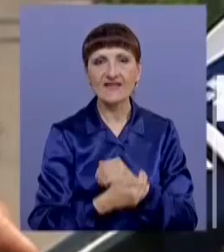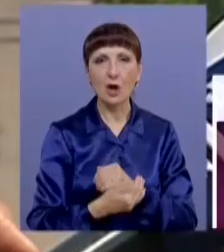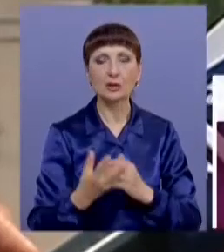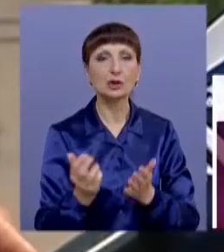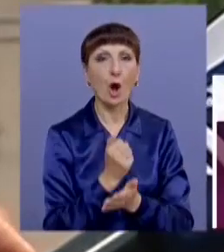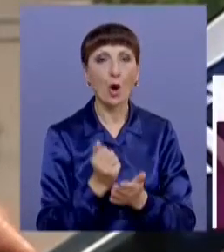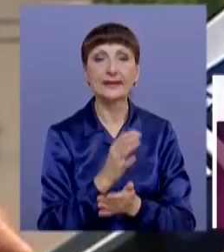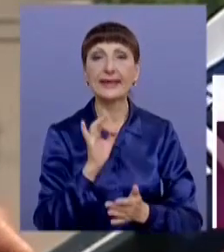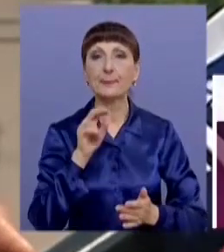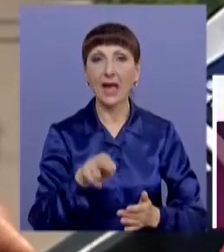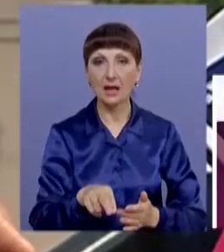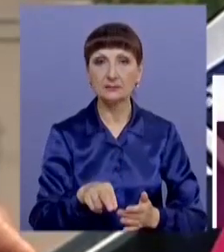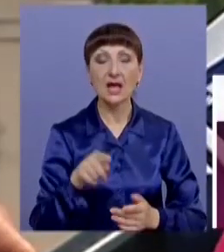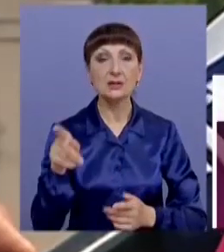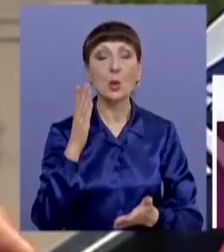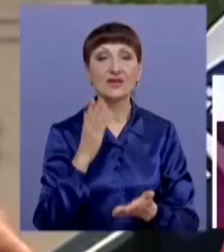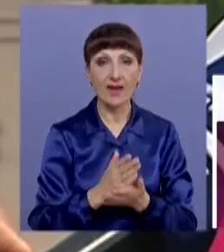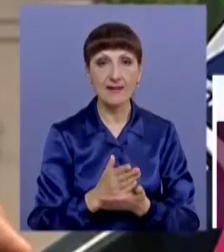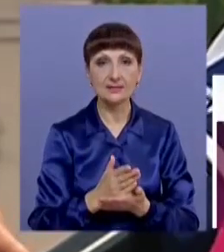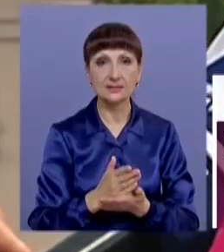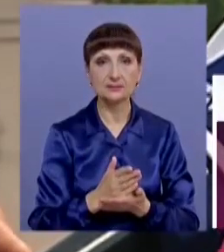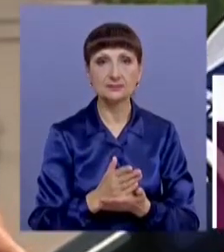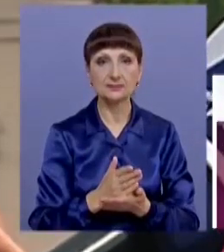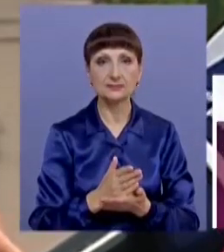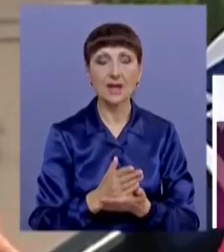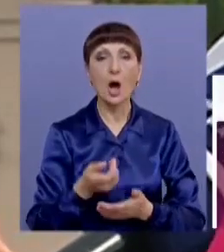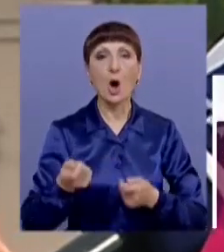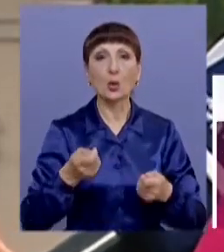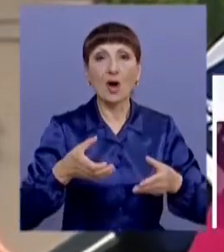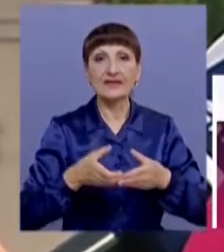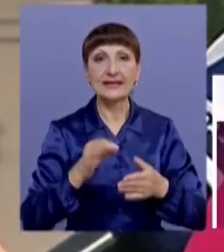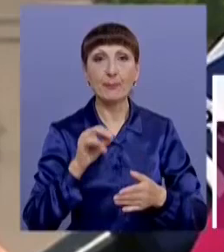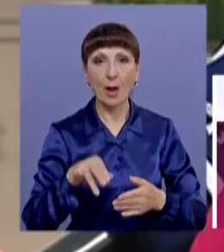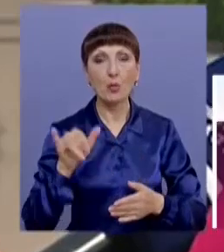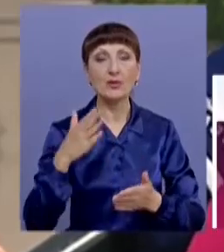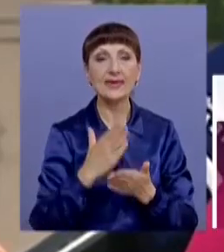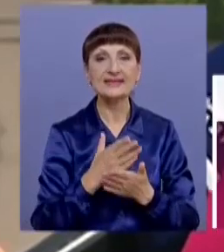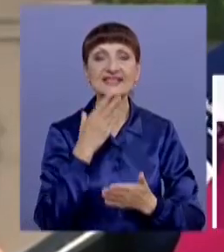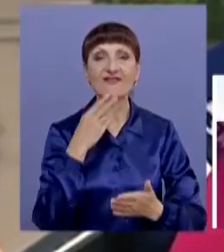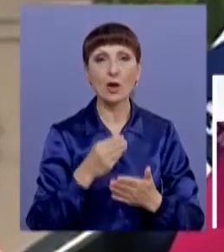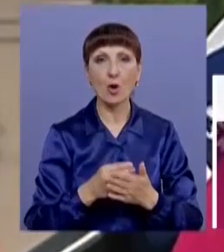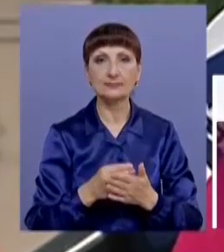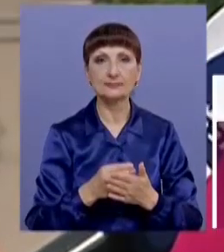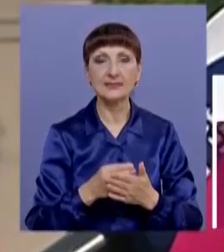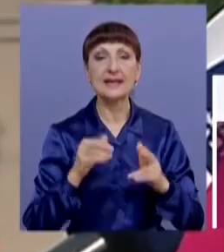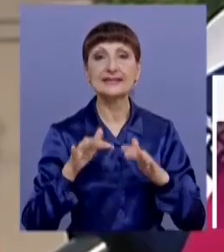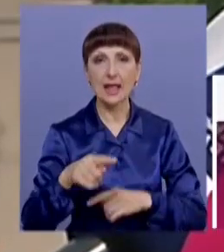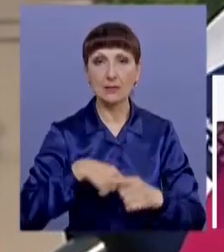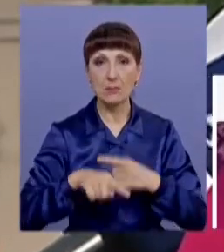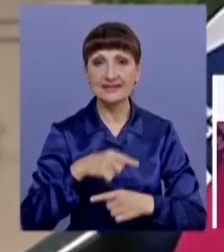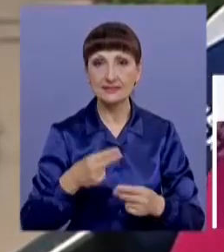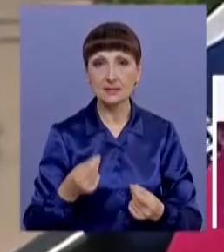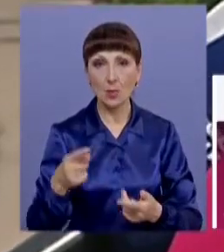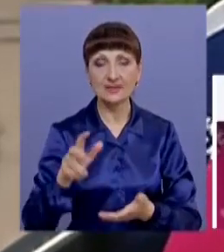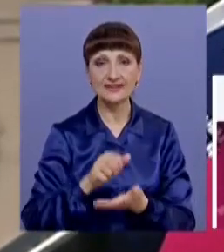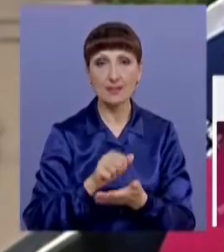ИП. Если он является руководителем ИП, у него есть свое, значит, дело собственное, которым